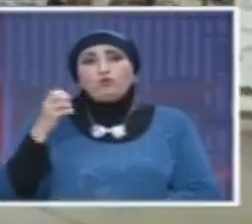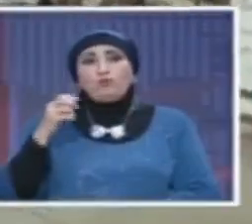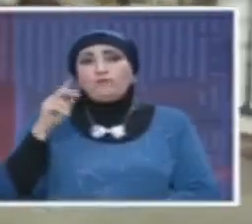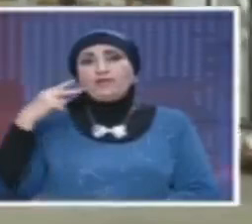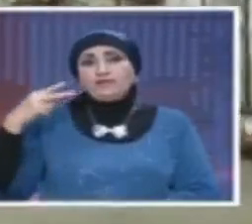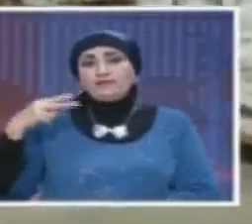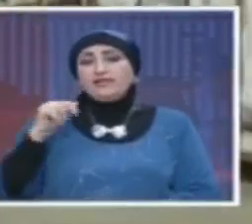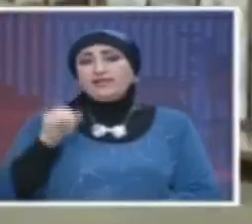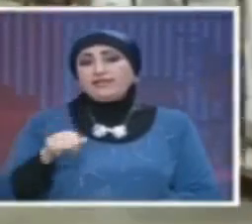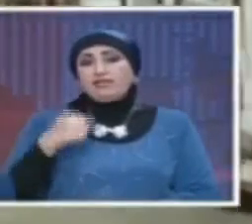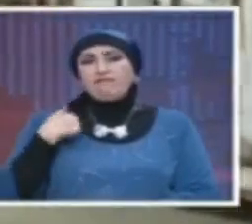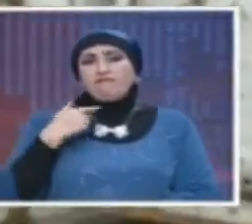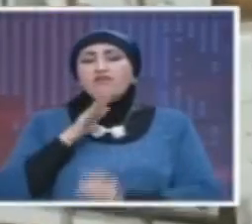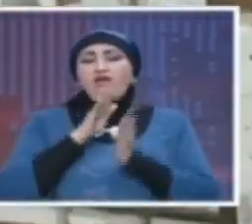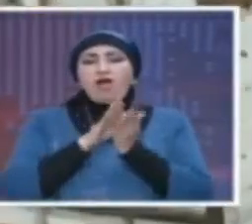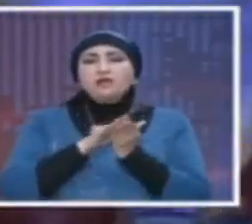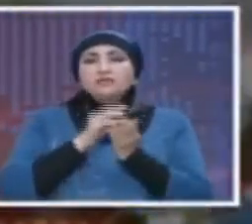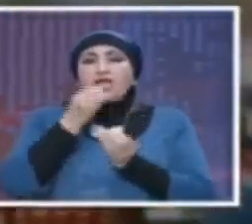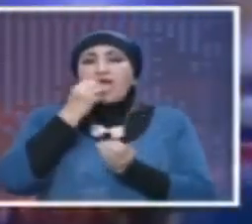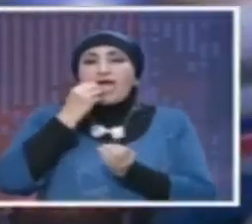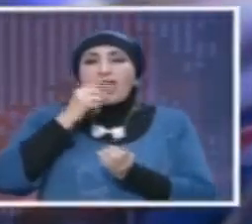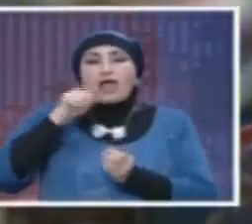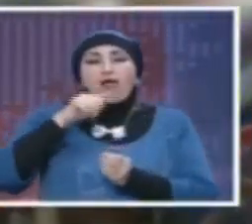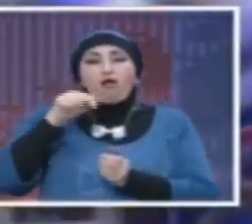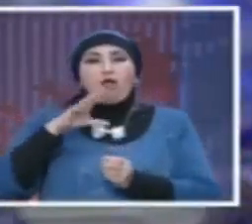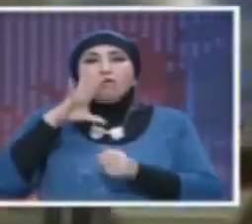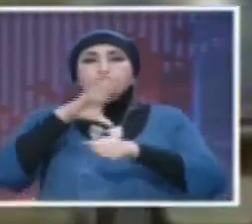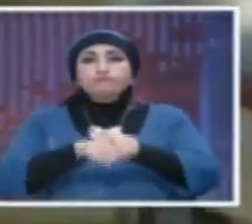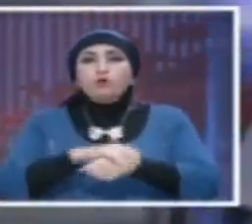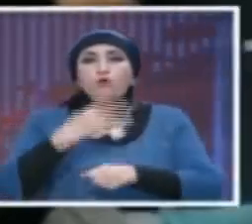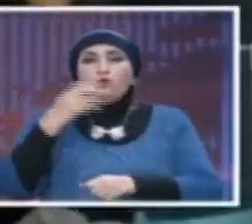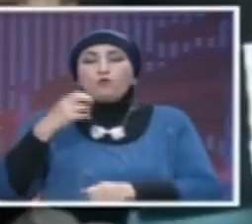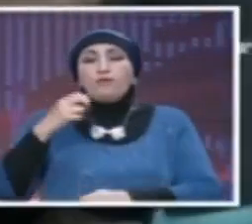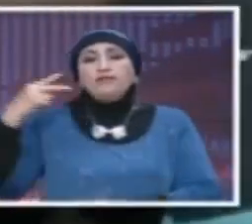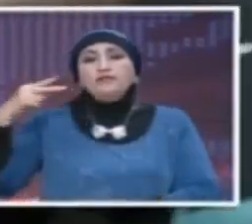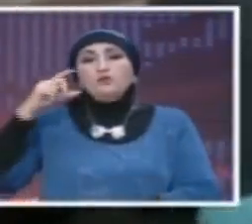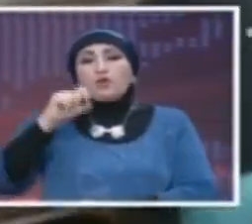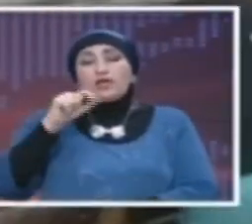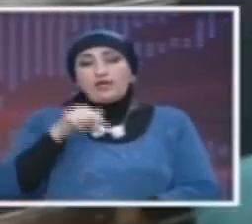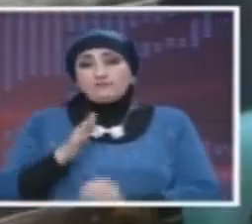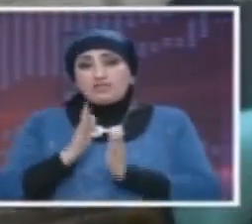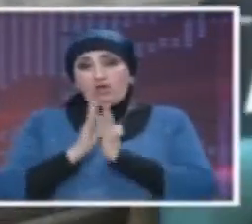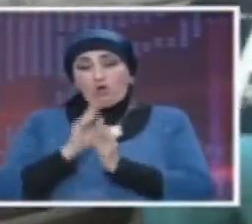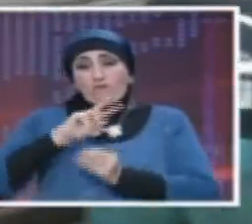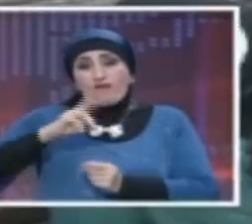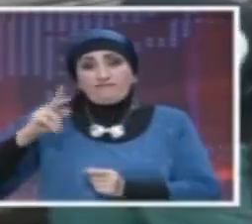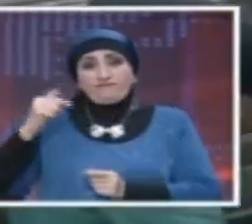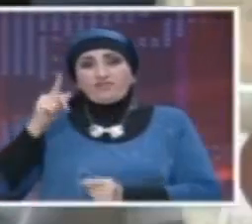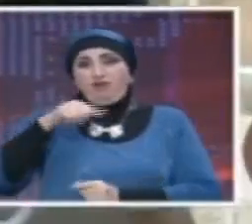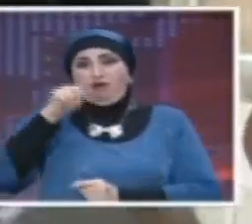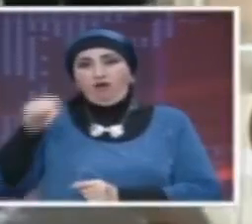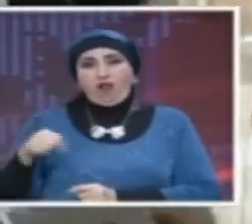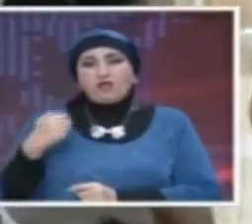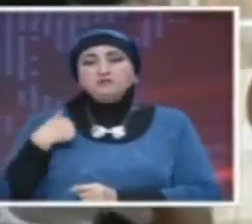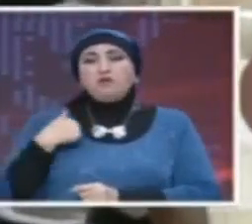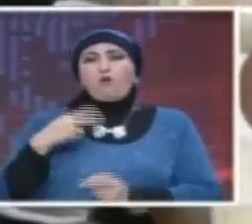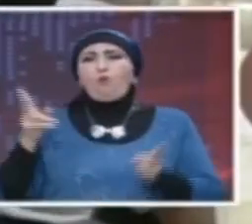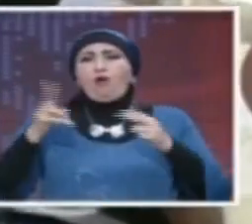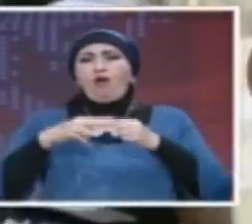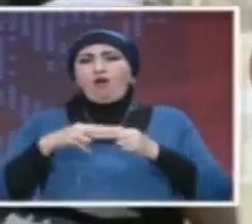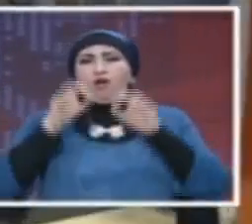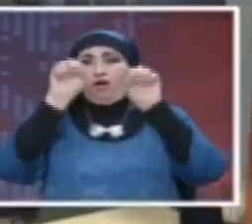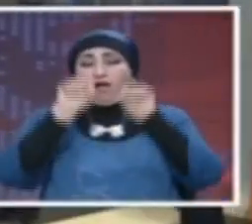10,402 قضية تمونية متنوعة، وضبط 452 قضايا مقاهي مخالفة، وغلق